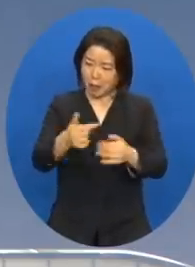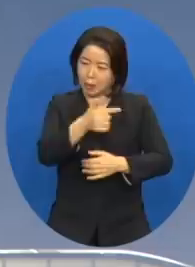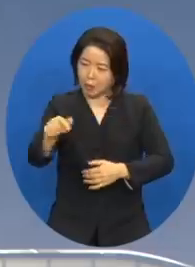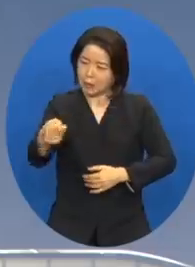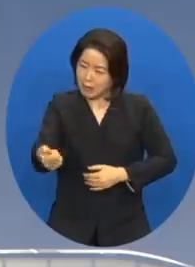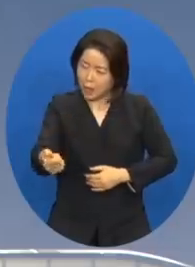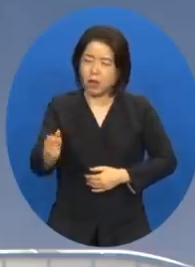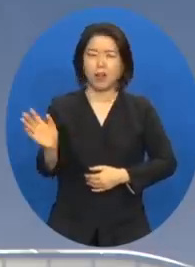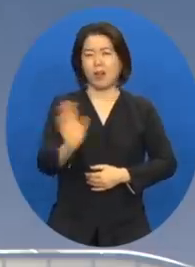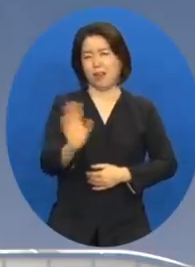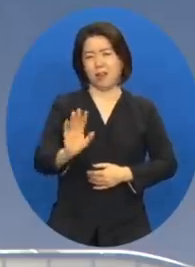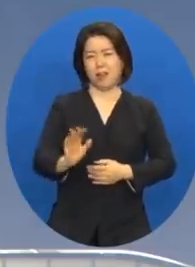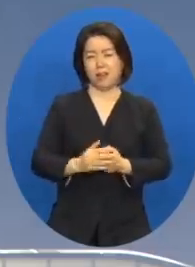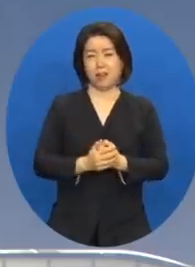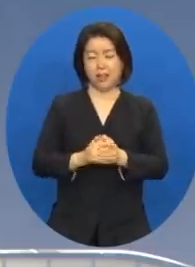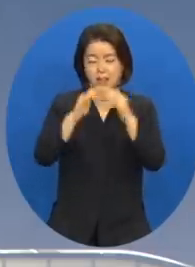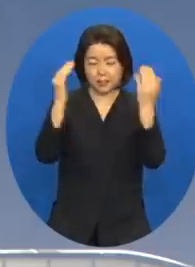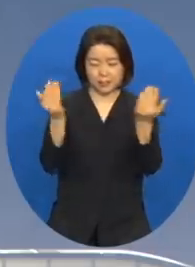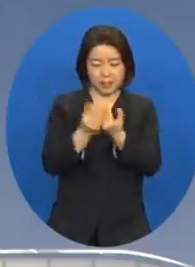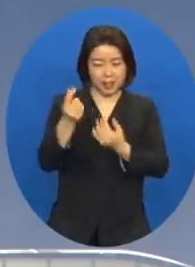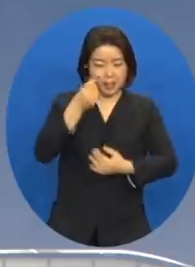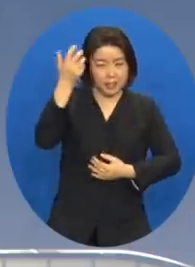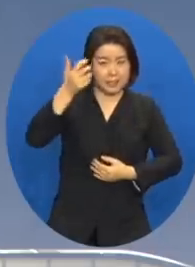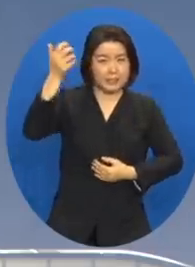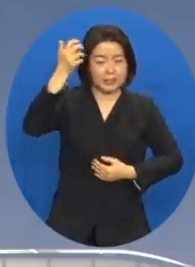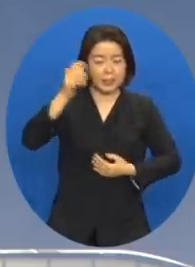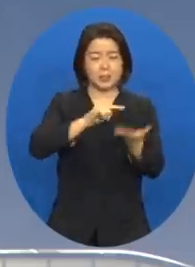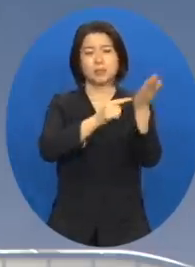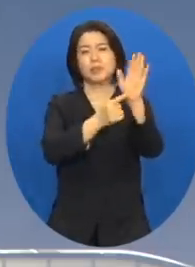다 성령님을 드러내는 것입니다.